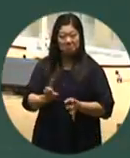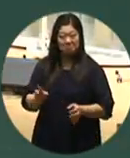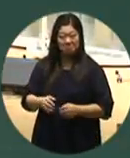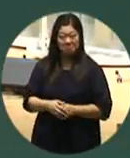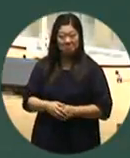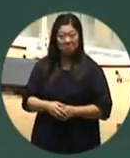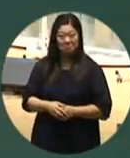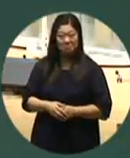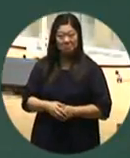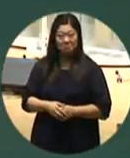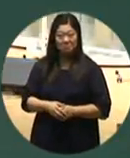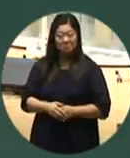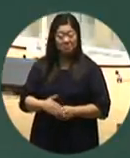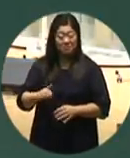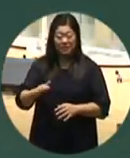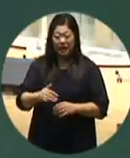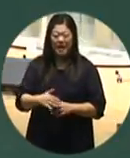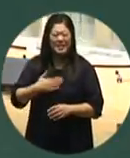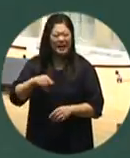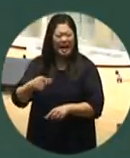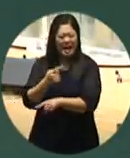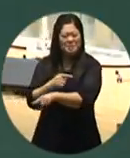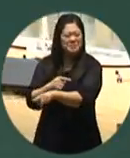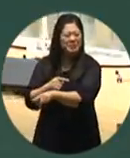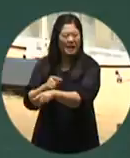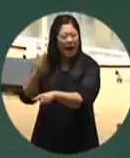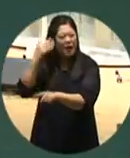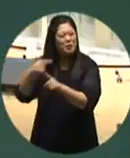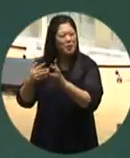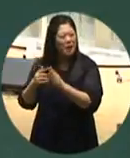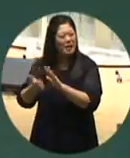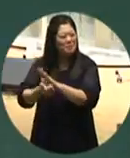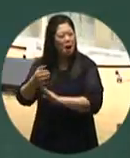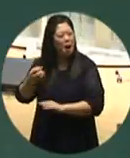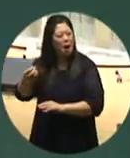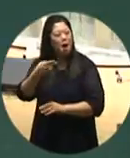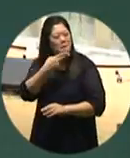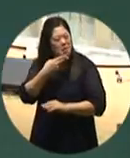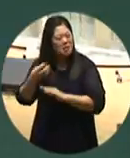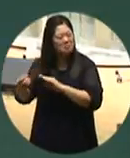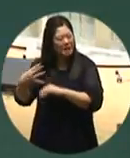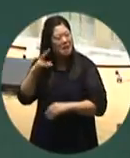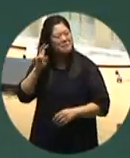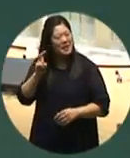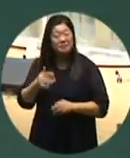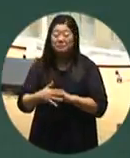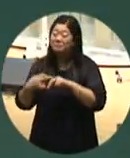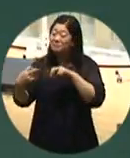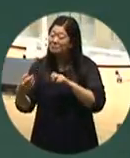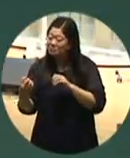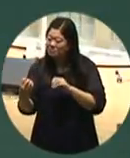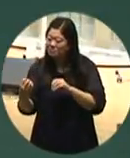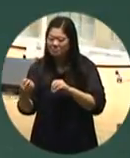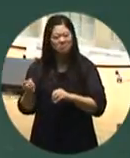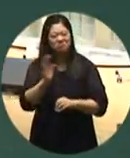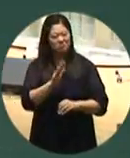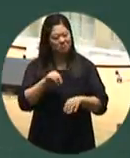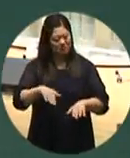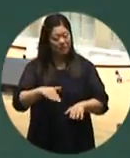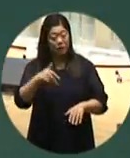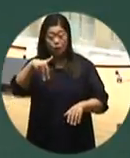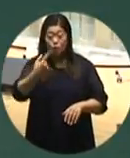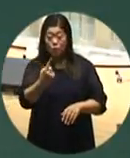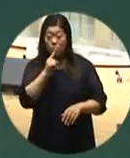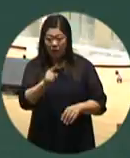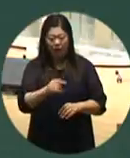말. 한국 교회 희망이 없다 이렇게 말할 줄 알았는데 한국 교회는 희망이 있습니다 이러더라고요. I was for sure that he would say there's no more hope for the